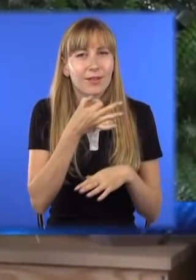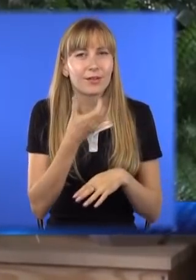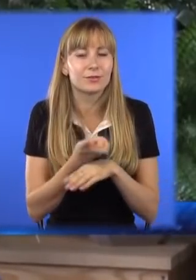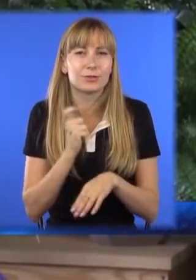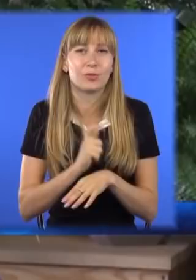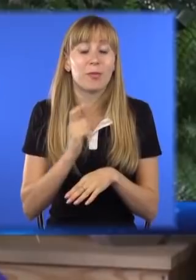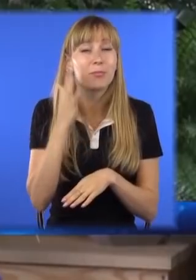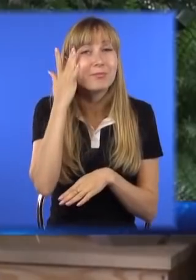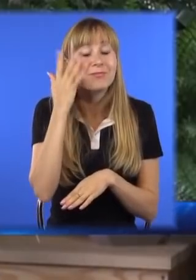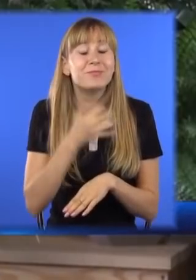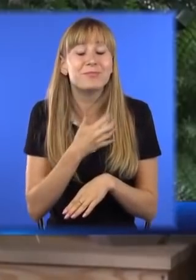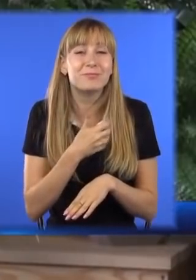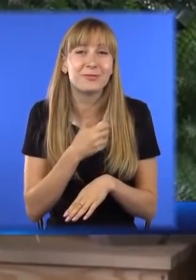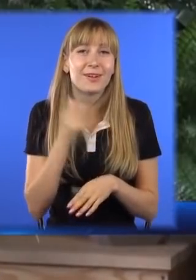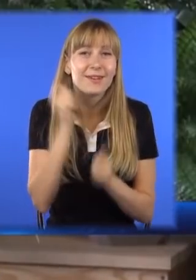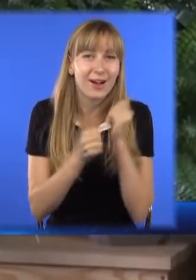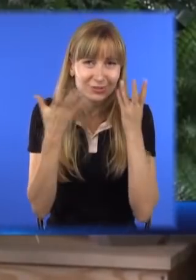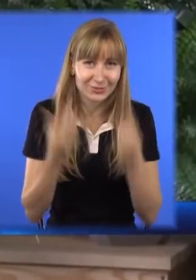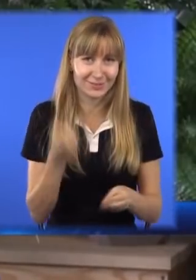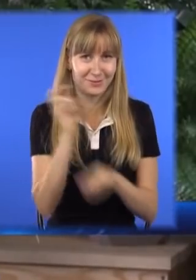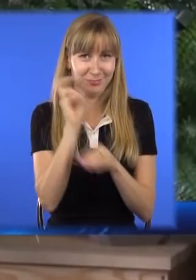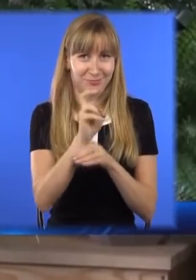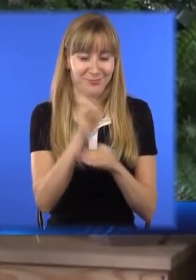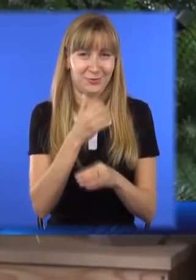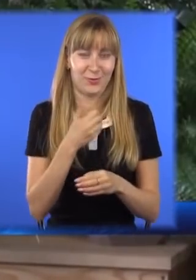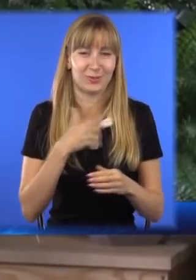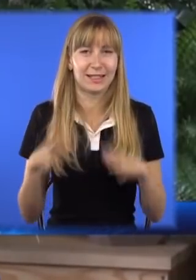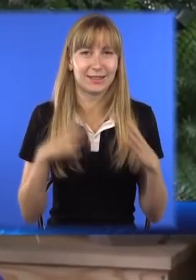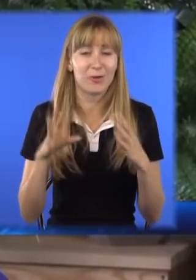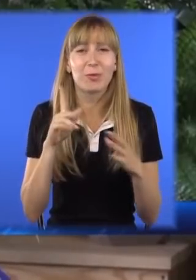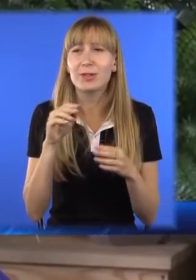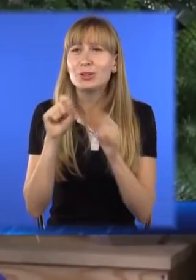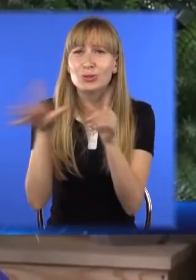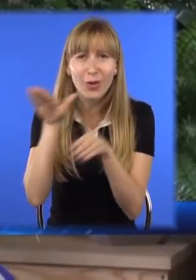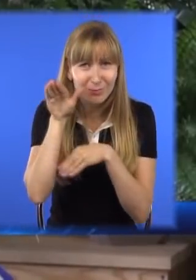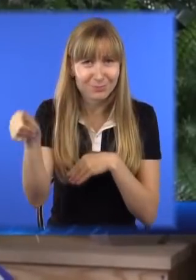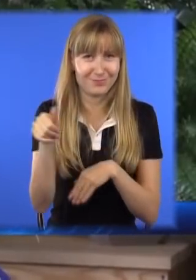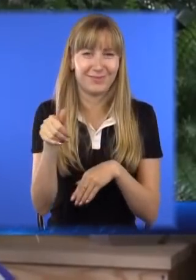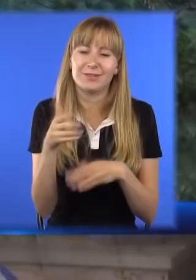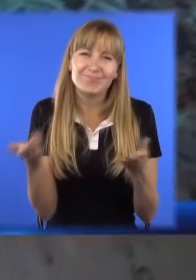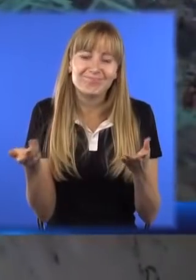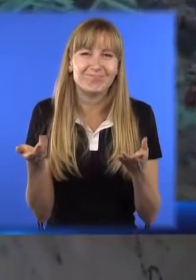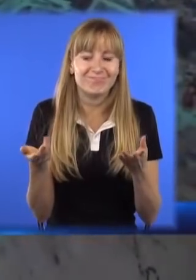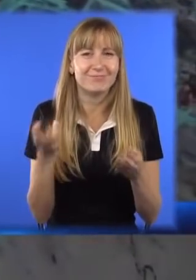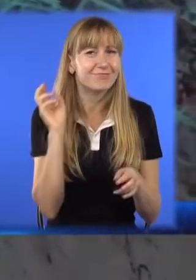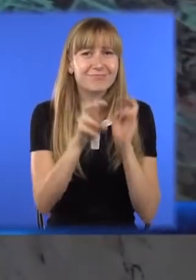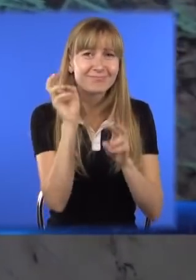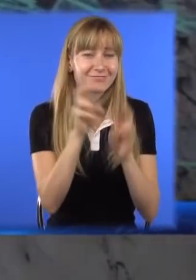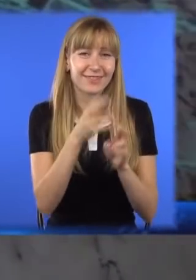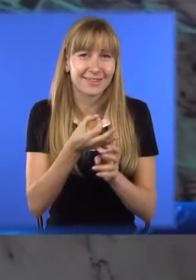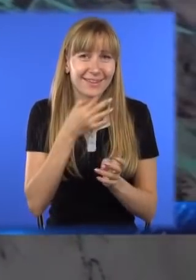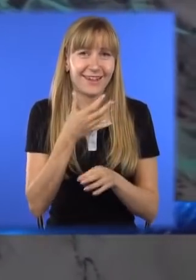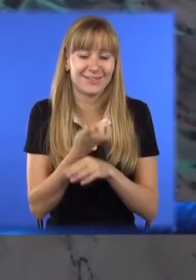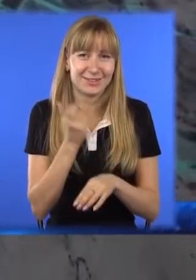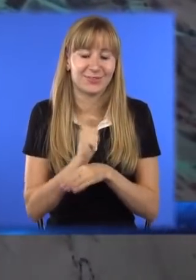бы можно было, да, и в школу не ходили. Ну, то есть дети ее любят, и родители тоже. Зараз у Дар'ї та